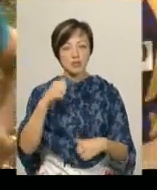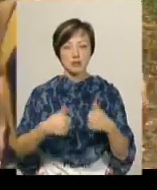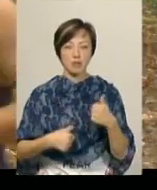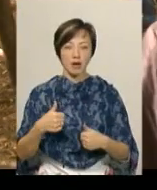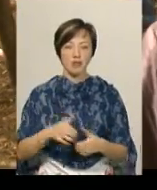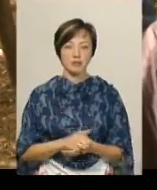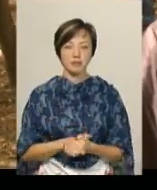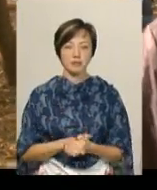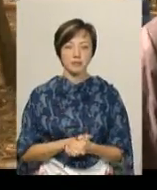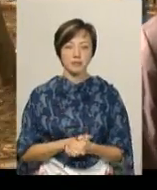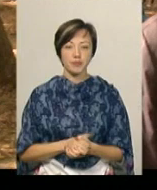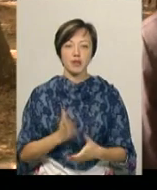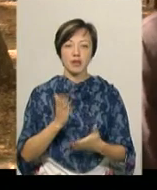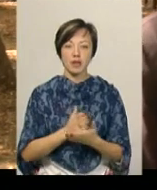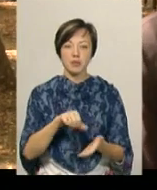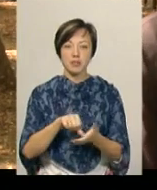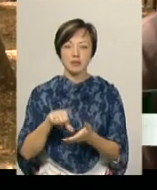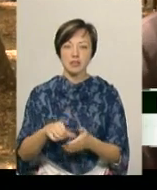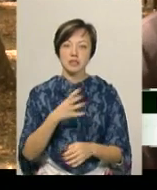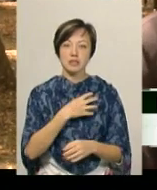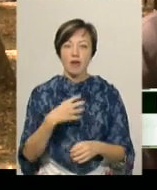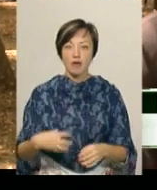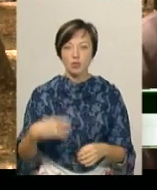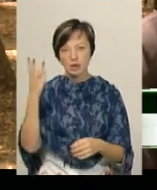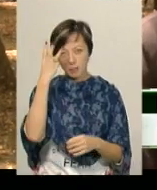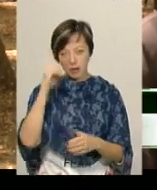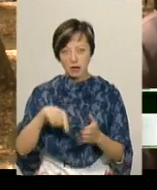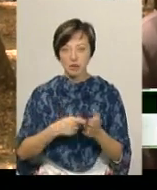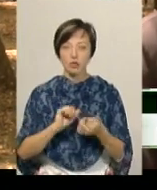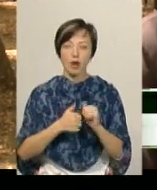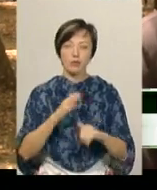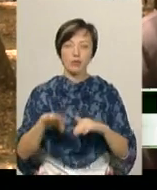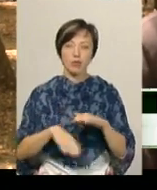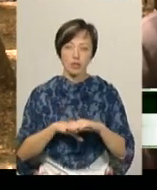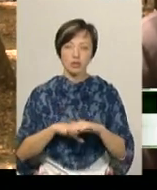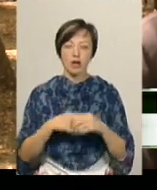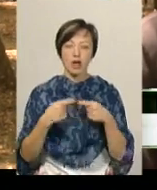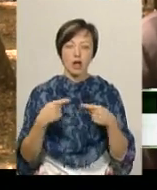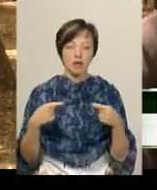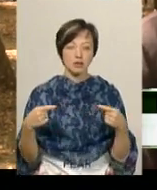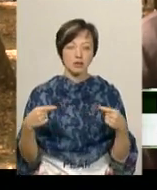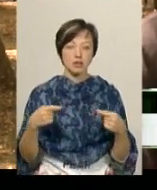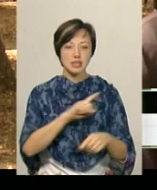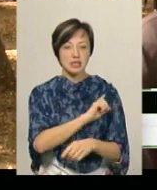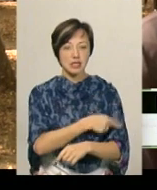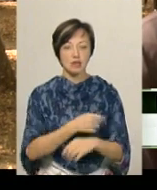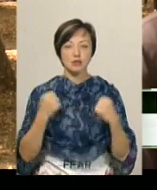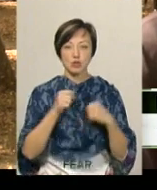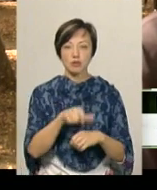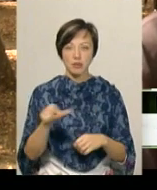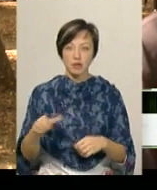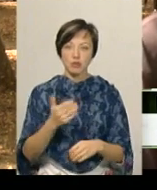змагання. Є тут і представники Славути, і Хмельницького, і Кам'янець-Подільського, ряд сильних спортсменів, які